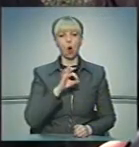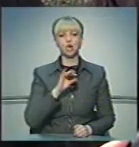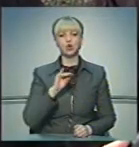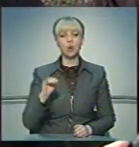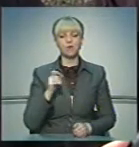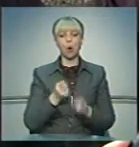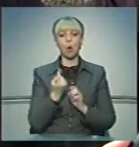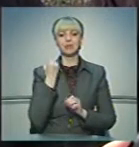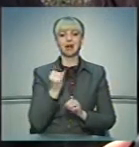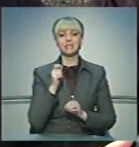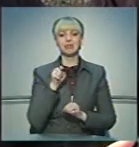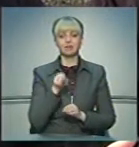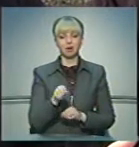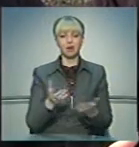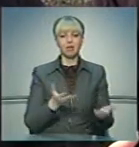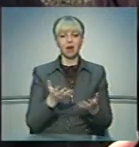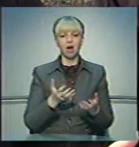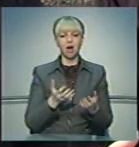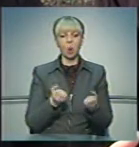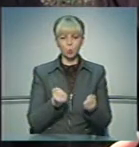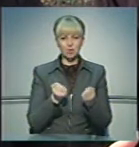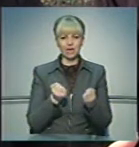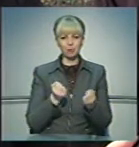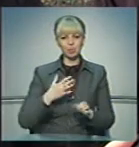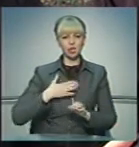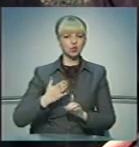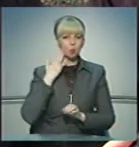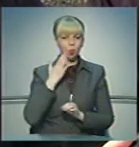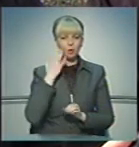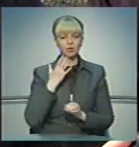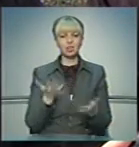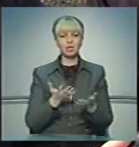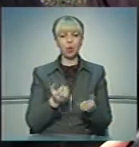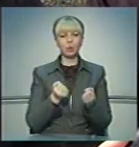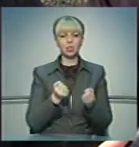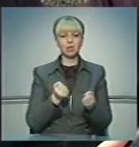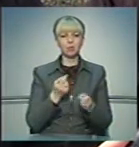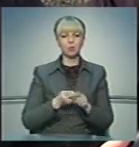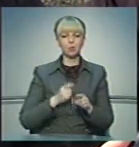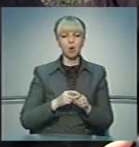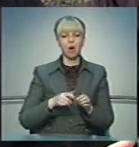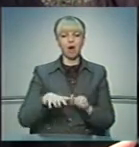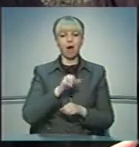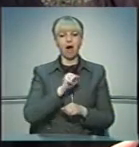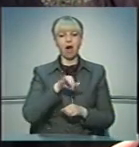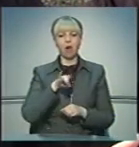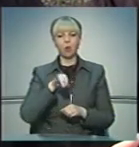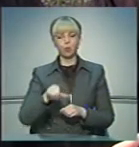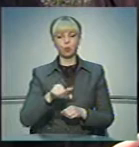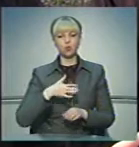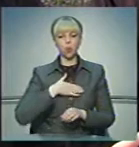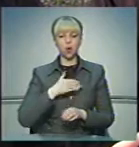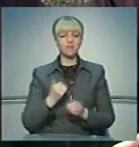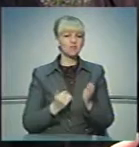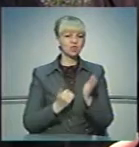одна з тих, які утримують нашу Буковину, які утримують цю ауру духовності,